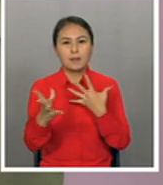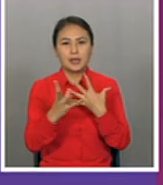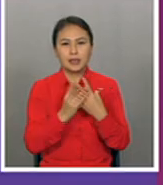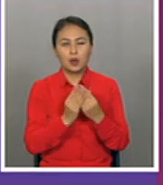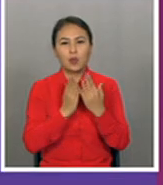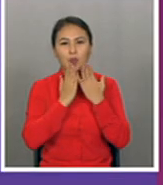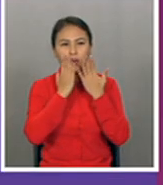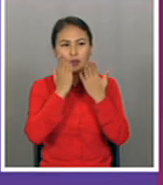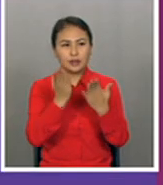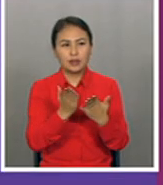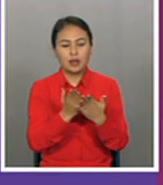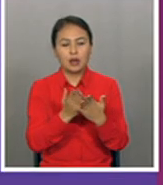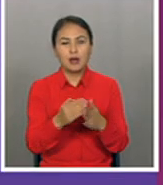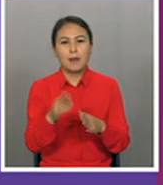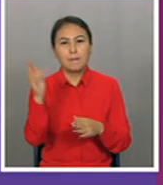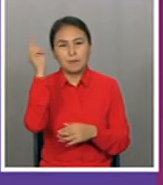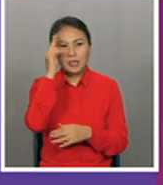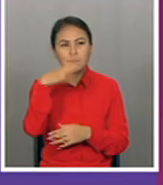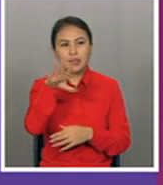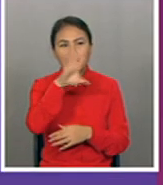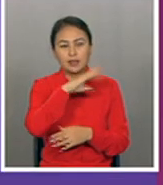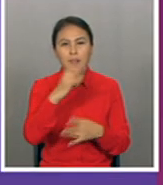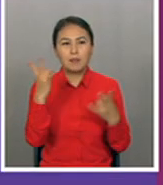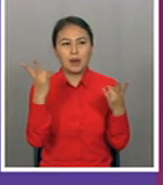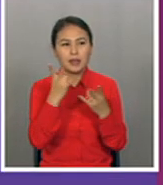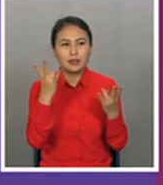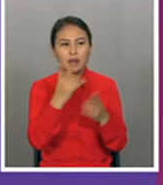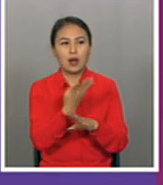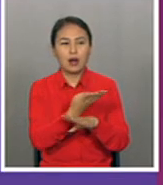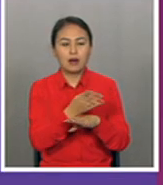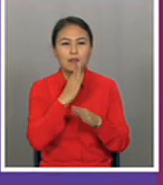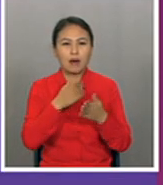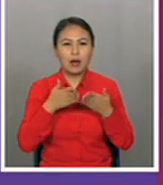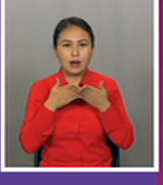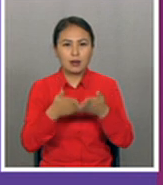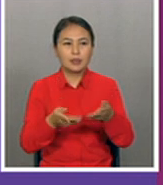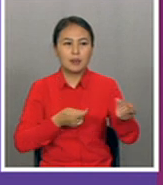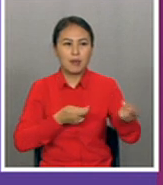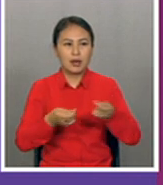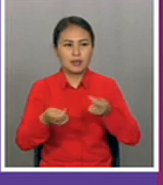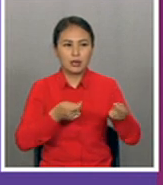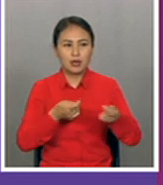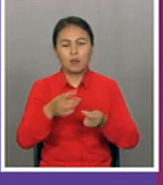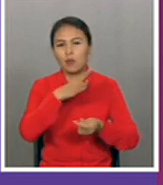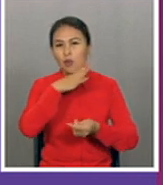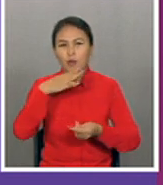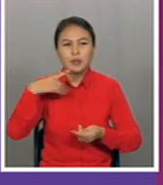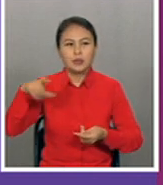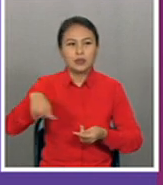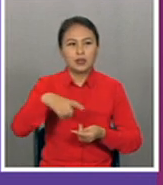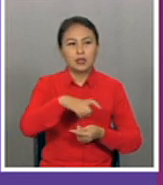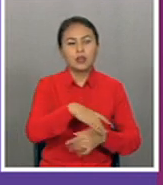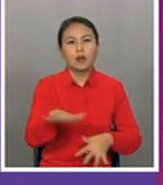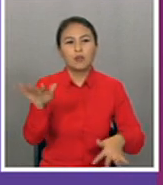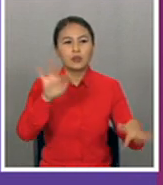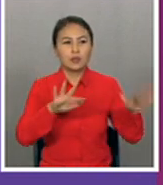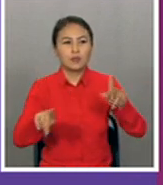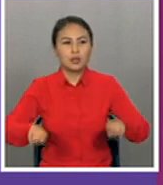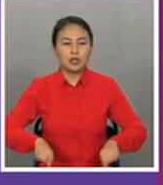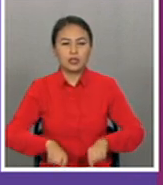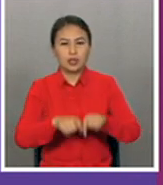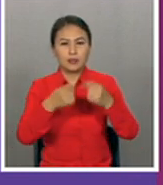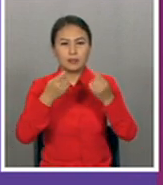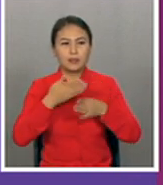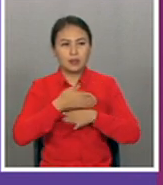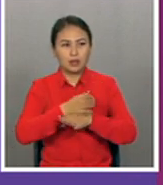оқыңдар. «Білім керек бәріне». Корабльді басқарып, көк жүзіне самғасам, тауды бұзып таш